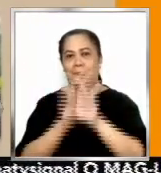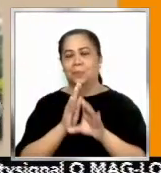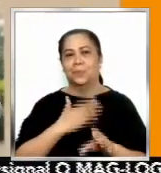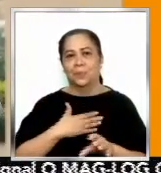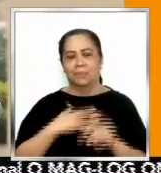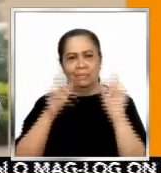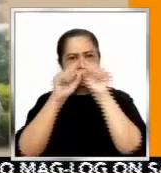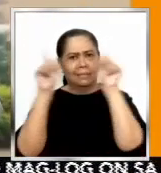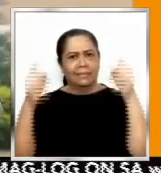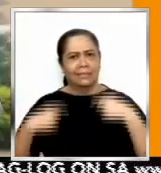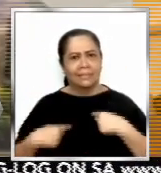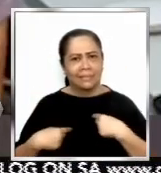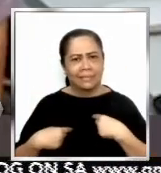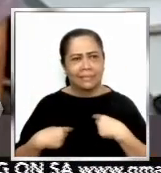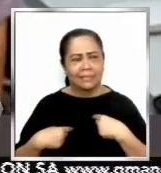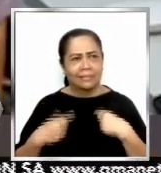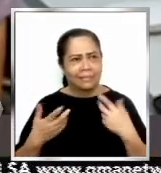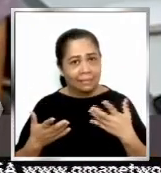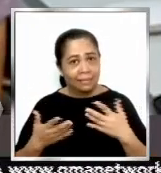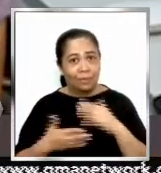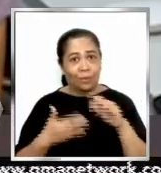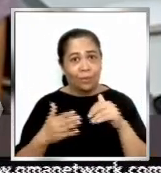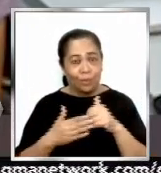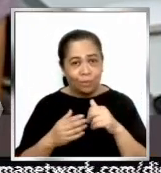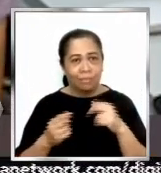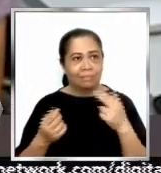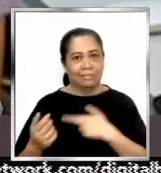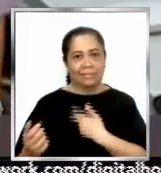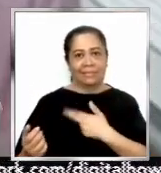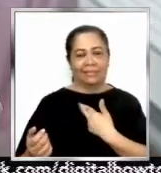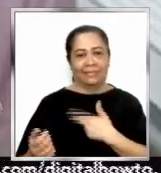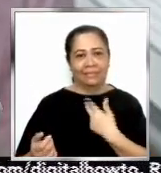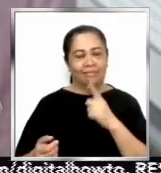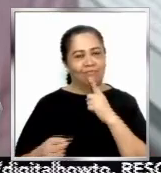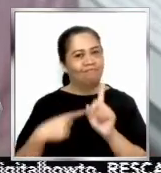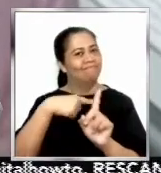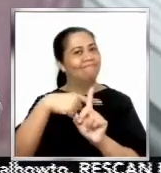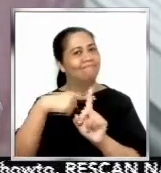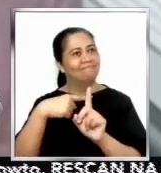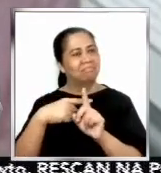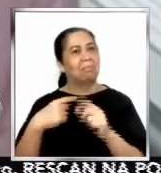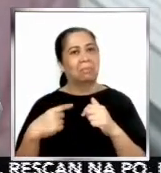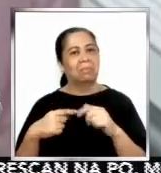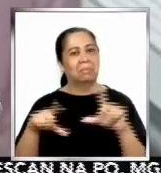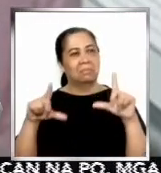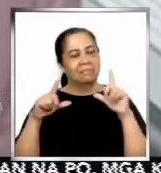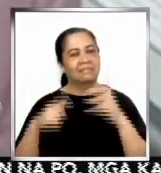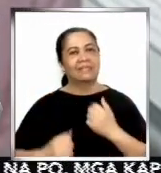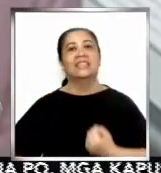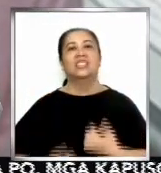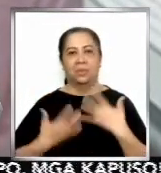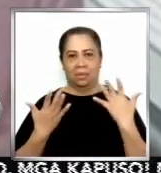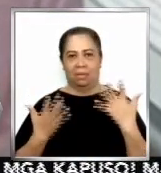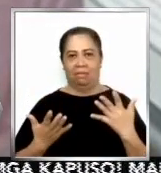ako na lahat ng reaction, puro positive. Lalo akong na-inspire